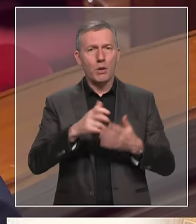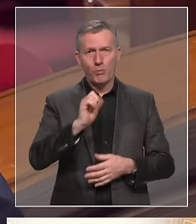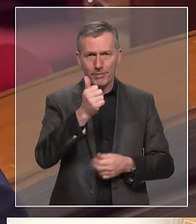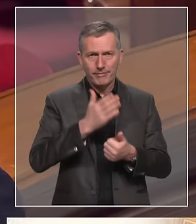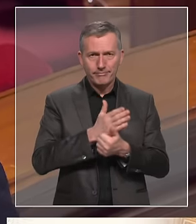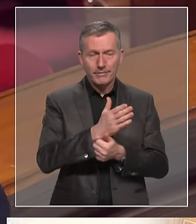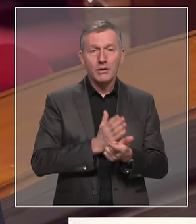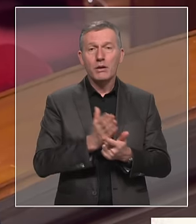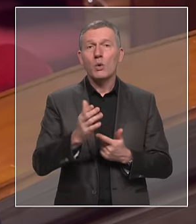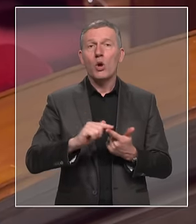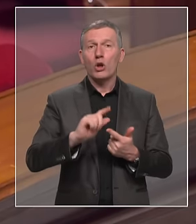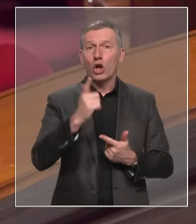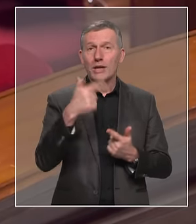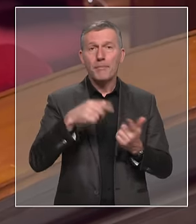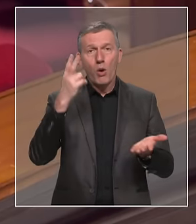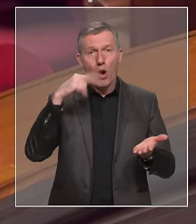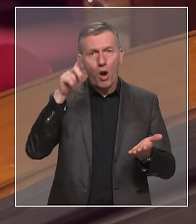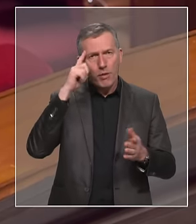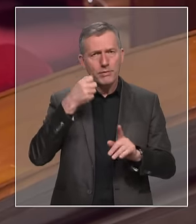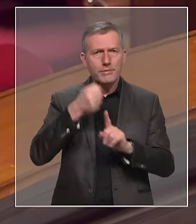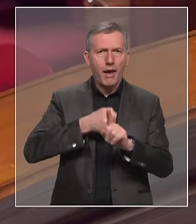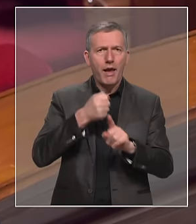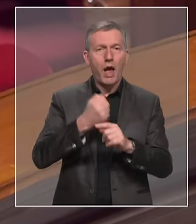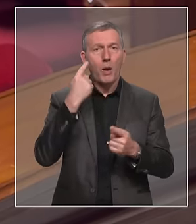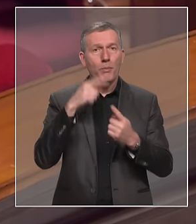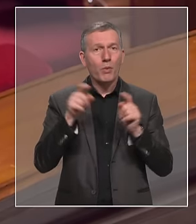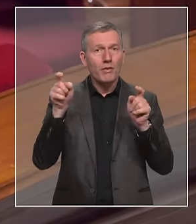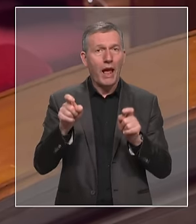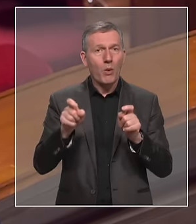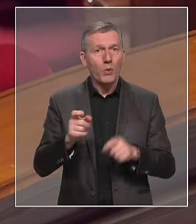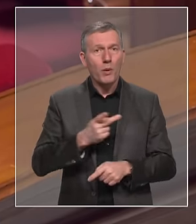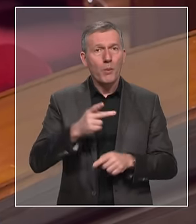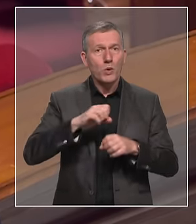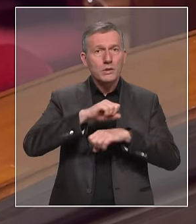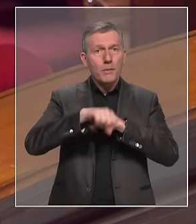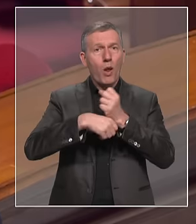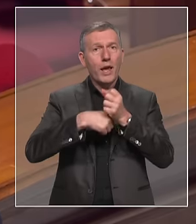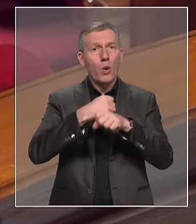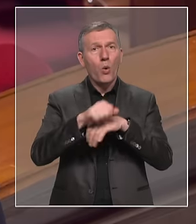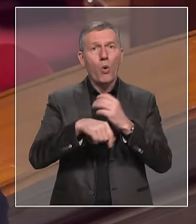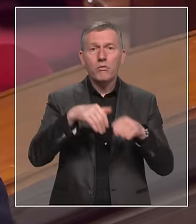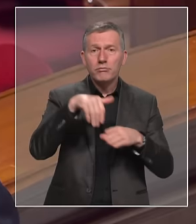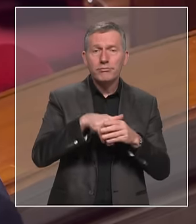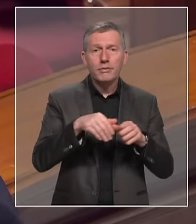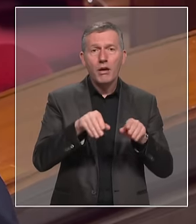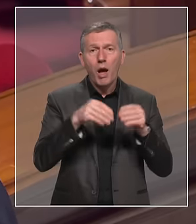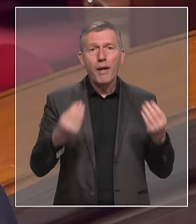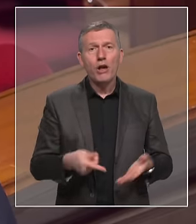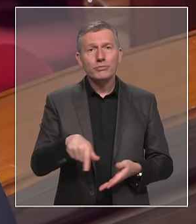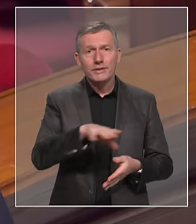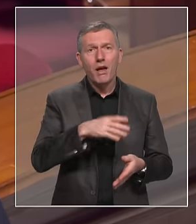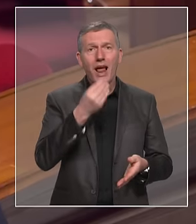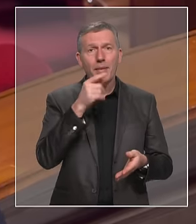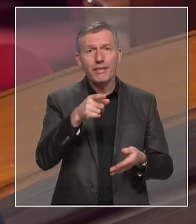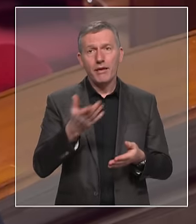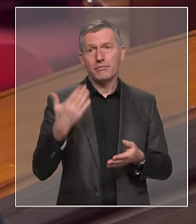fait ? On se bat au niveau européen pour réduire la présence de ces molécules, notamment dans les emballages alimentaires. Nous avons une première victoire à Bruxelles